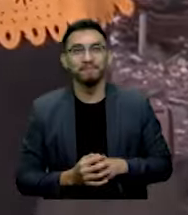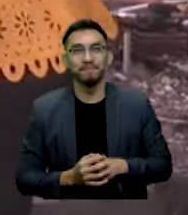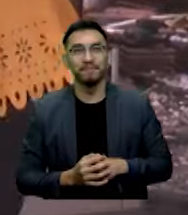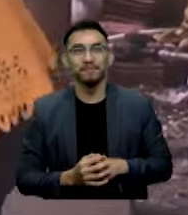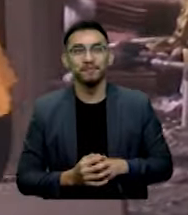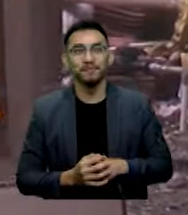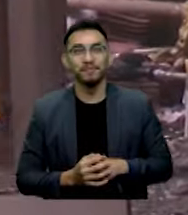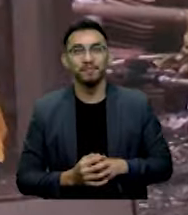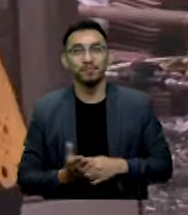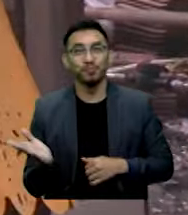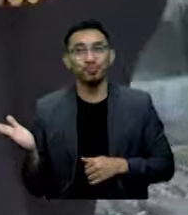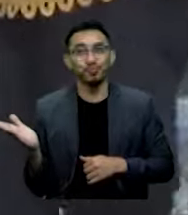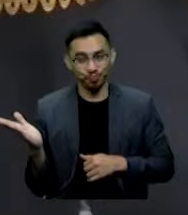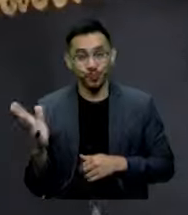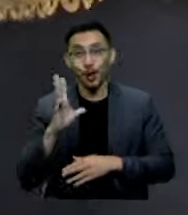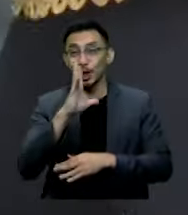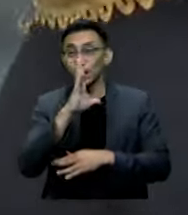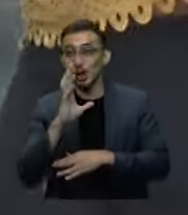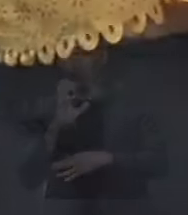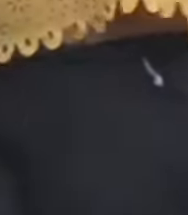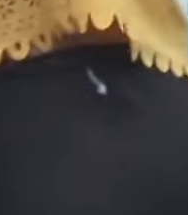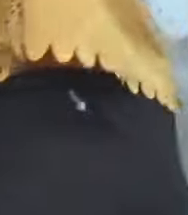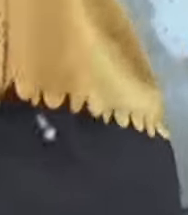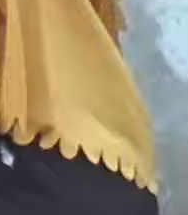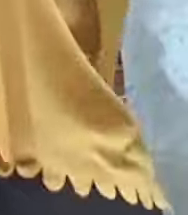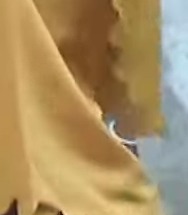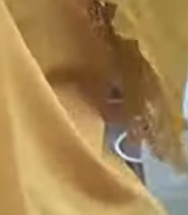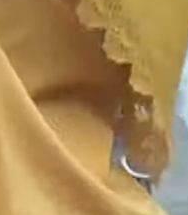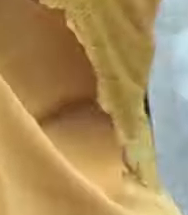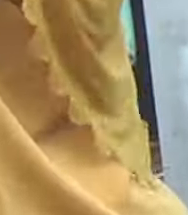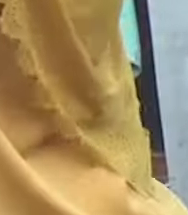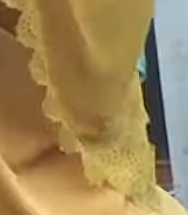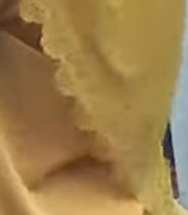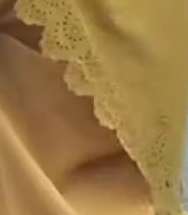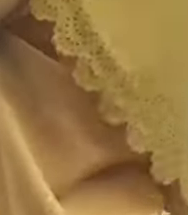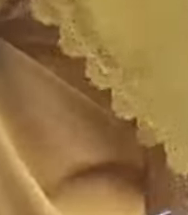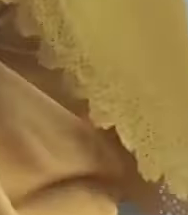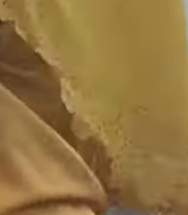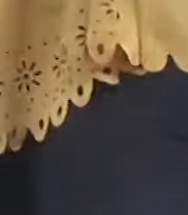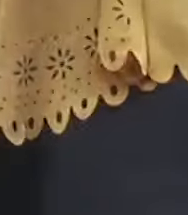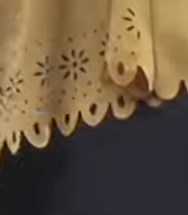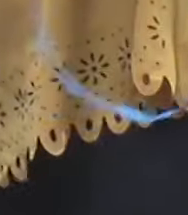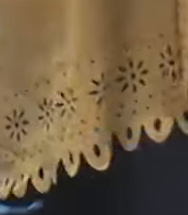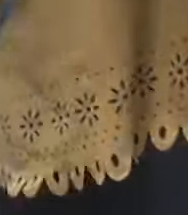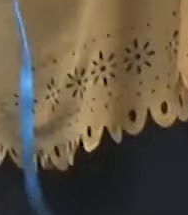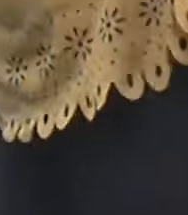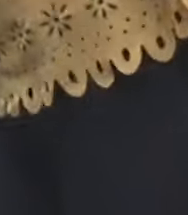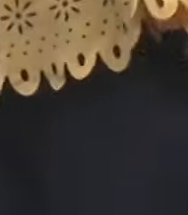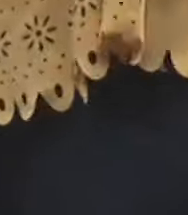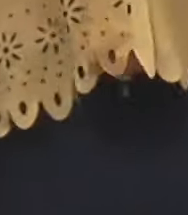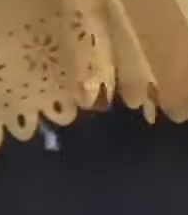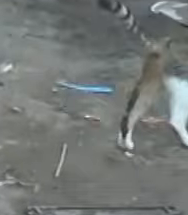Tiap sore, Herlina, warga Desa Ngelo Kulon, Mijen, Demak, Jawa Tengah, bersiap mengantarkan kerupuk pasir pesanan